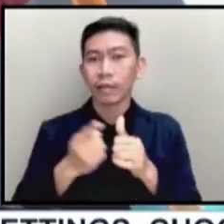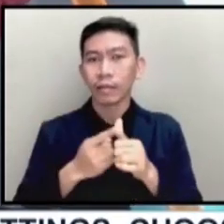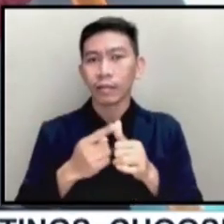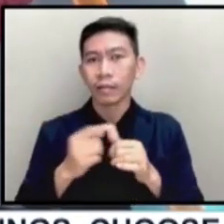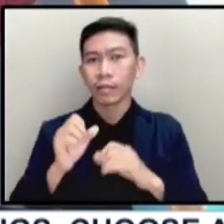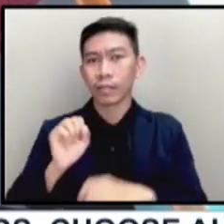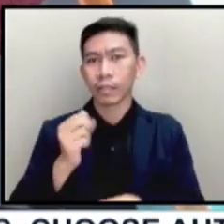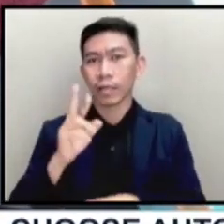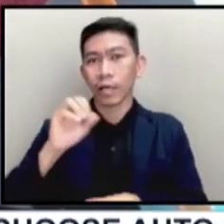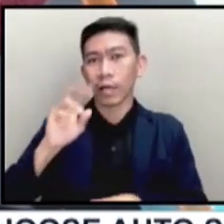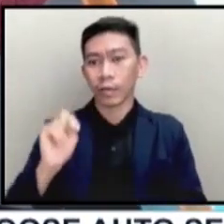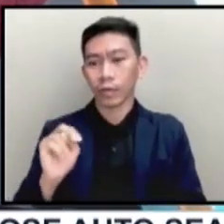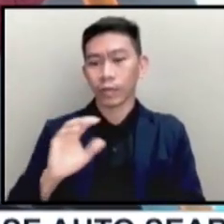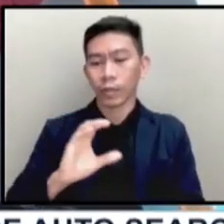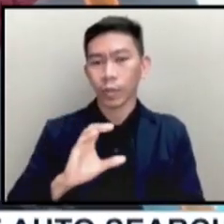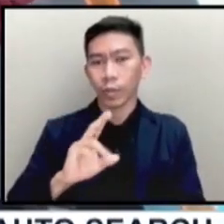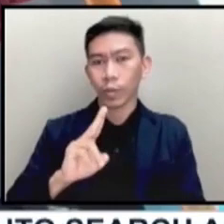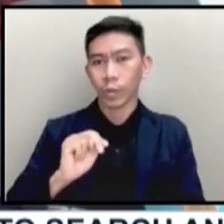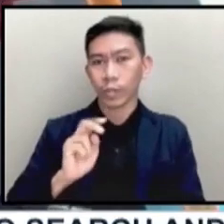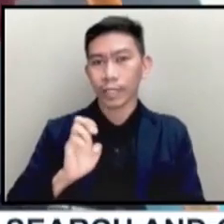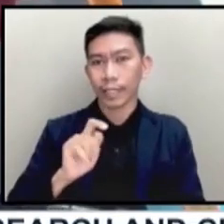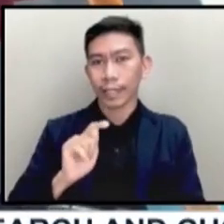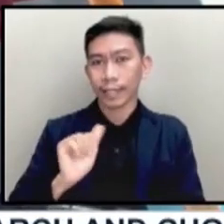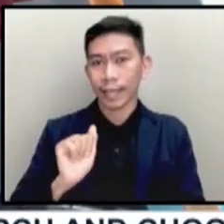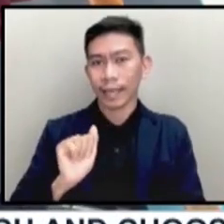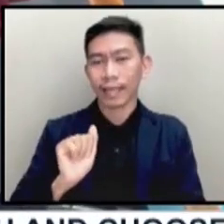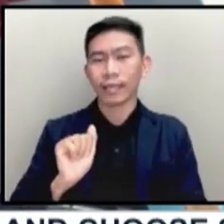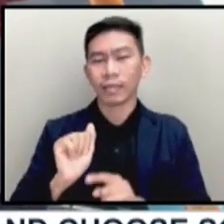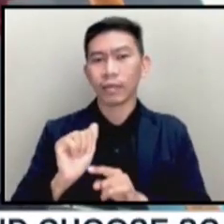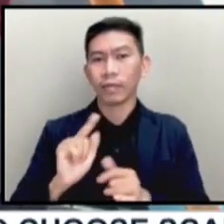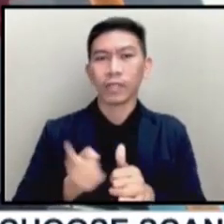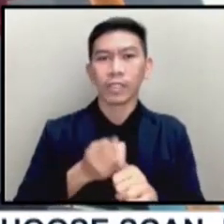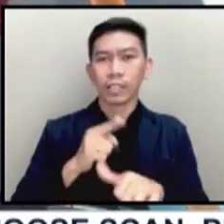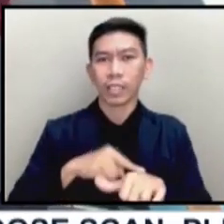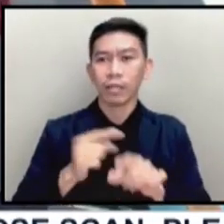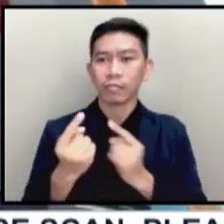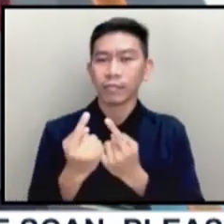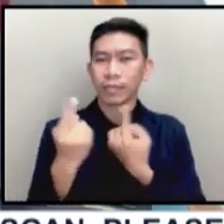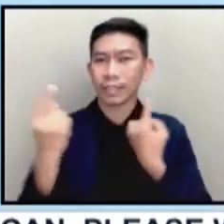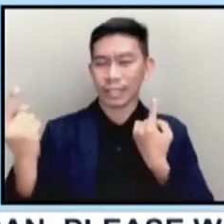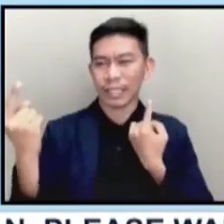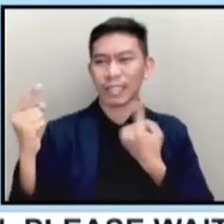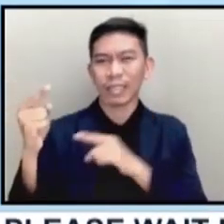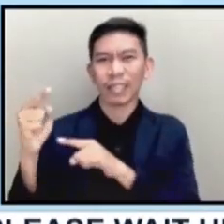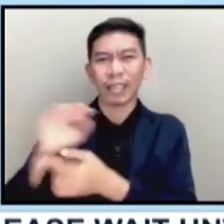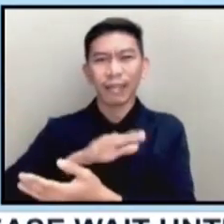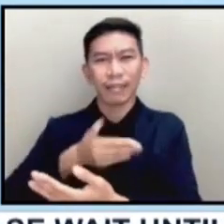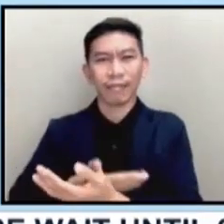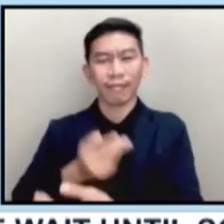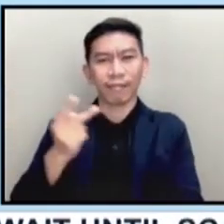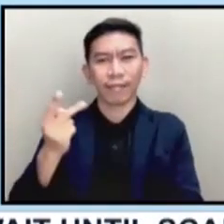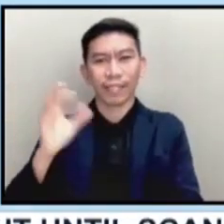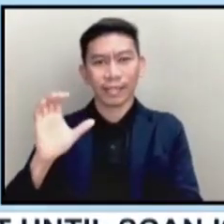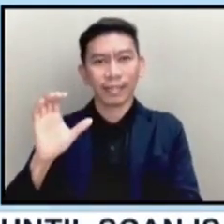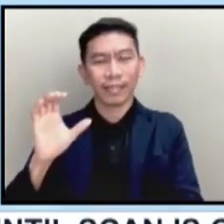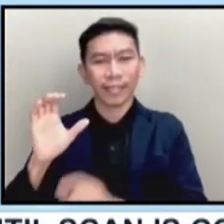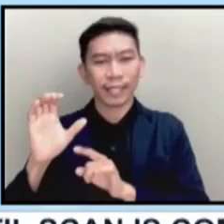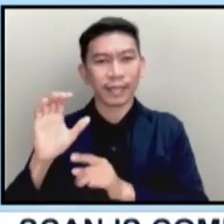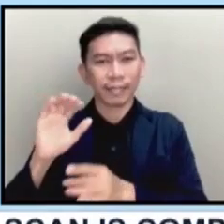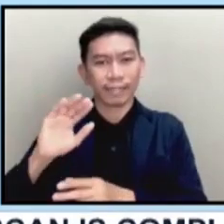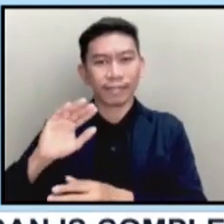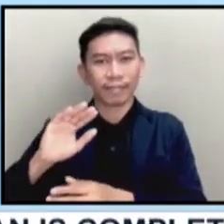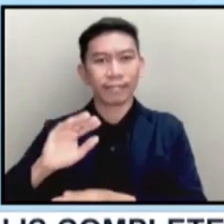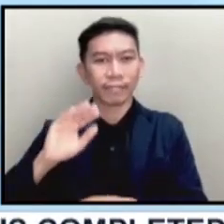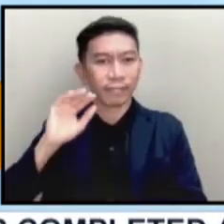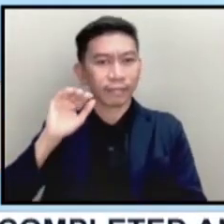time nagpasko na malayo sa anak na si Casey. Napa-reminis sa Instagram si Megastar noong bispera sa